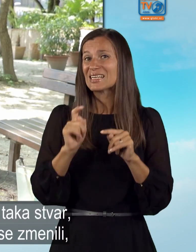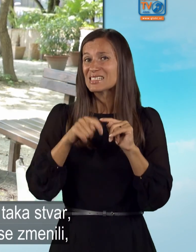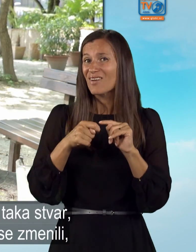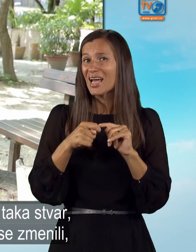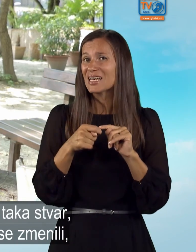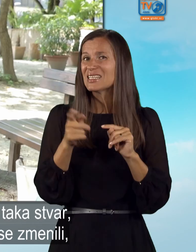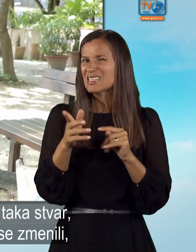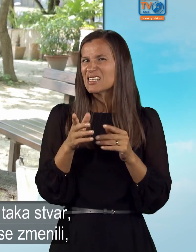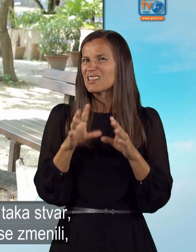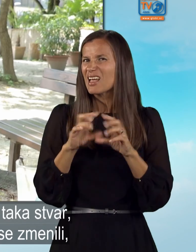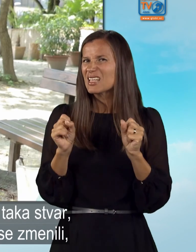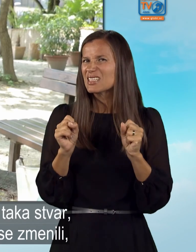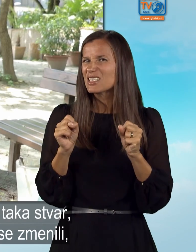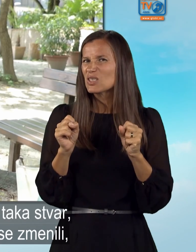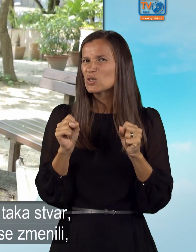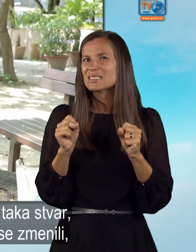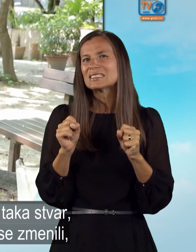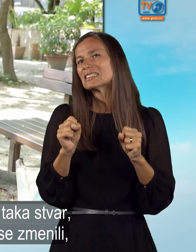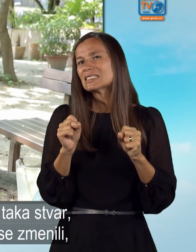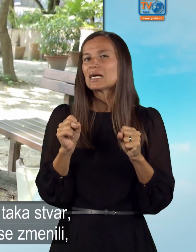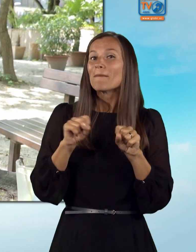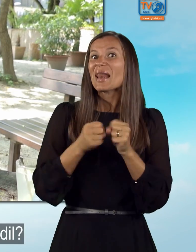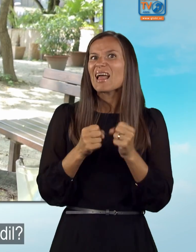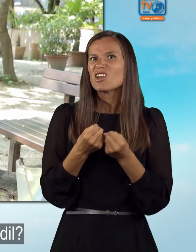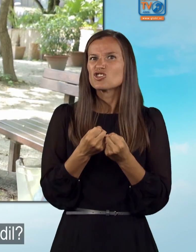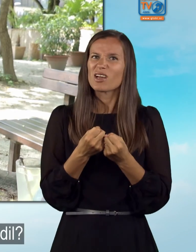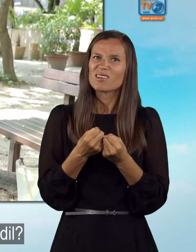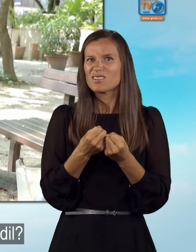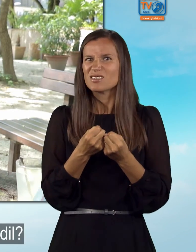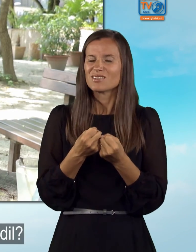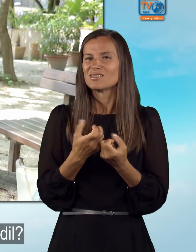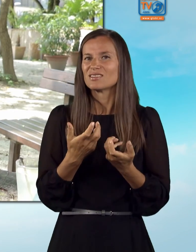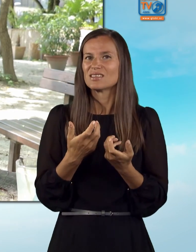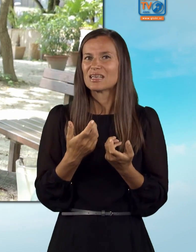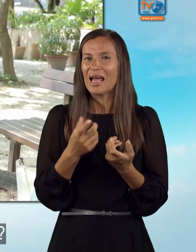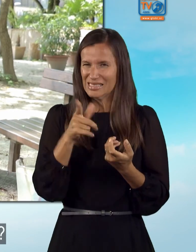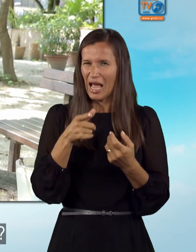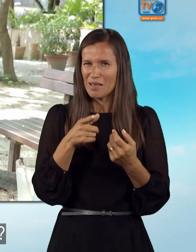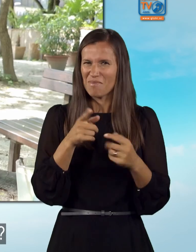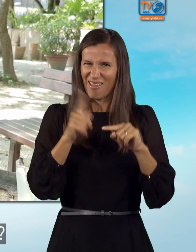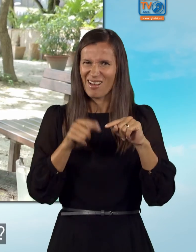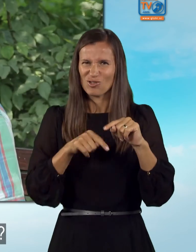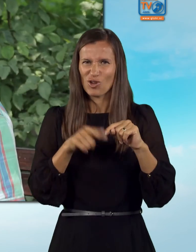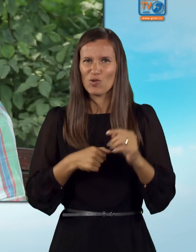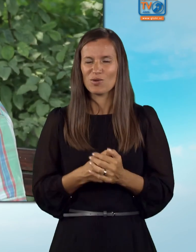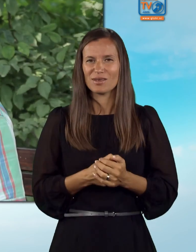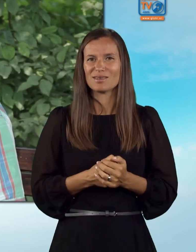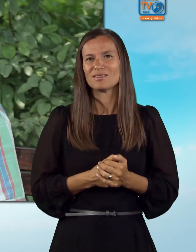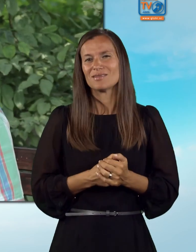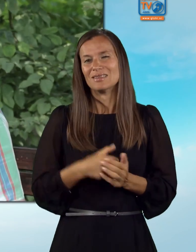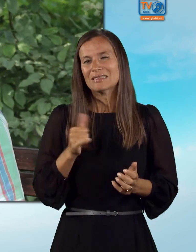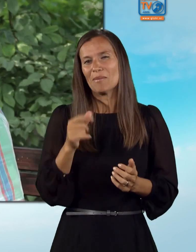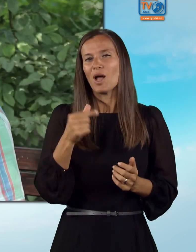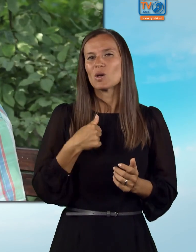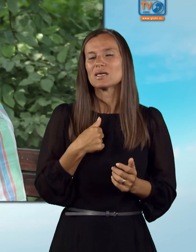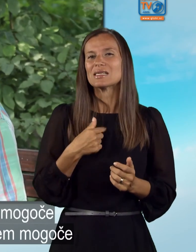da si naredil, pa smo se zmenili, da naj ne bi. A si kaj grešil? Ja,